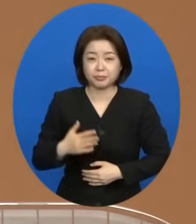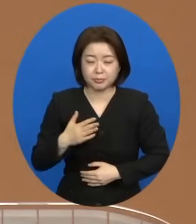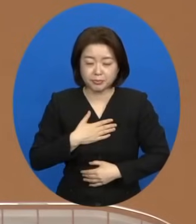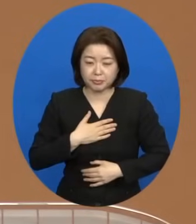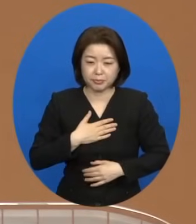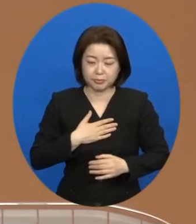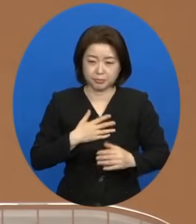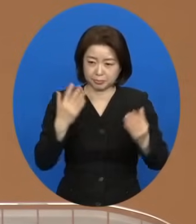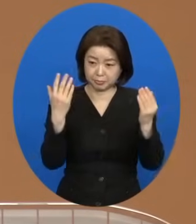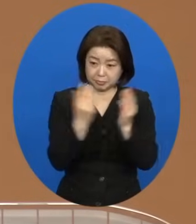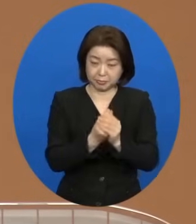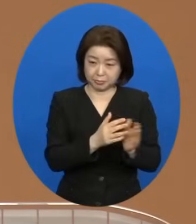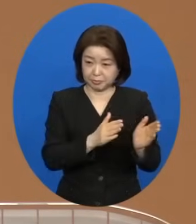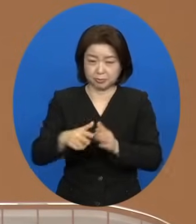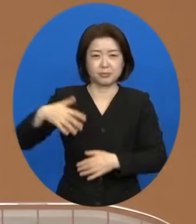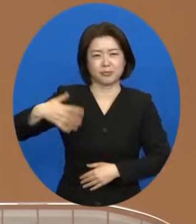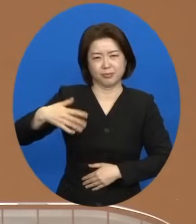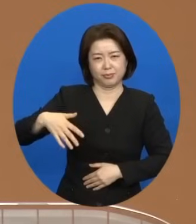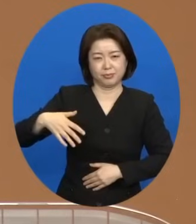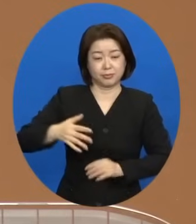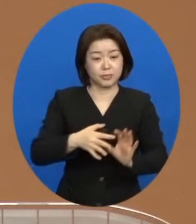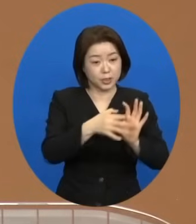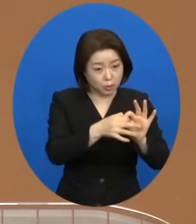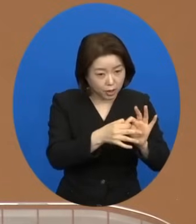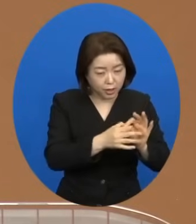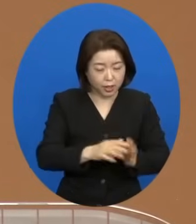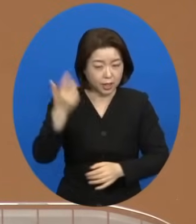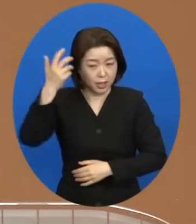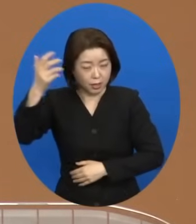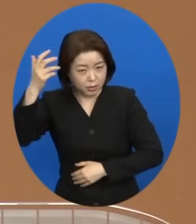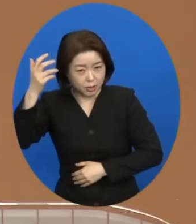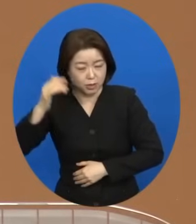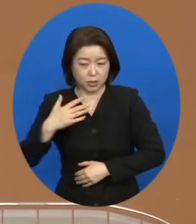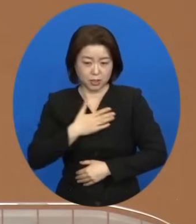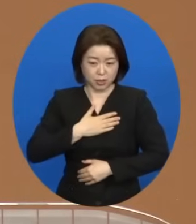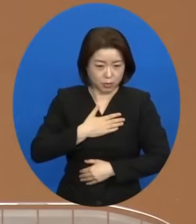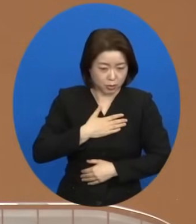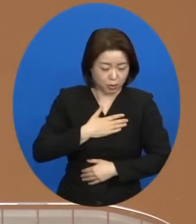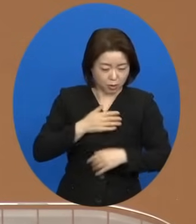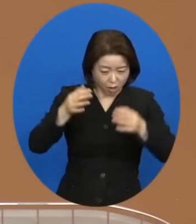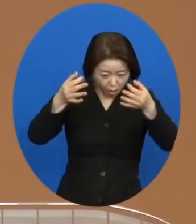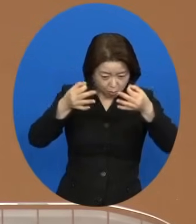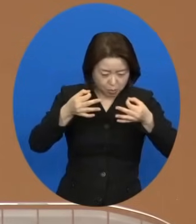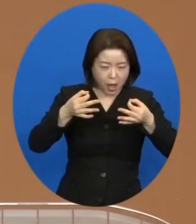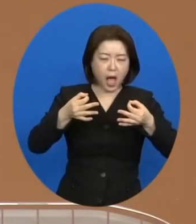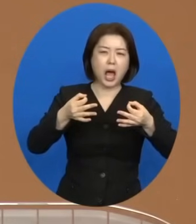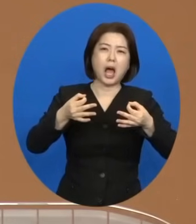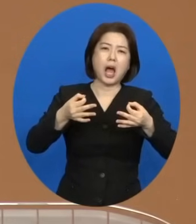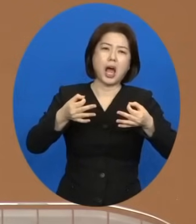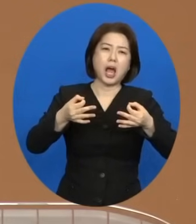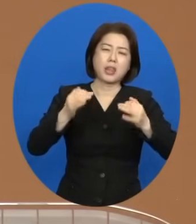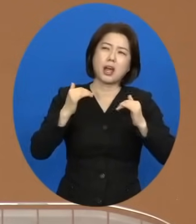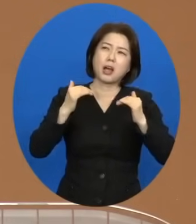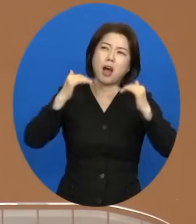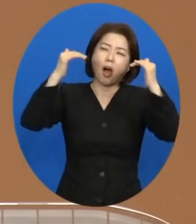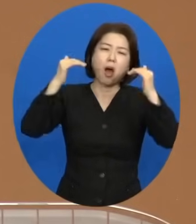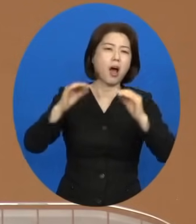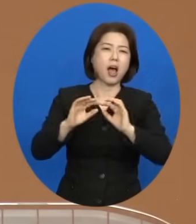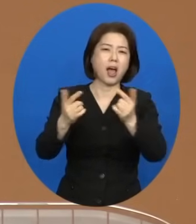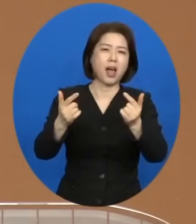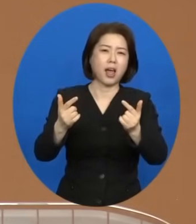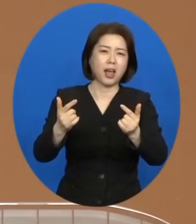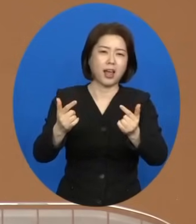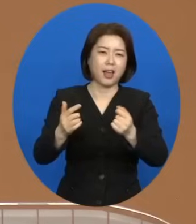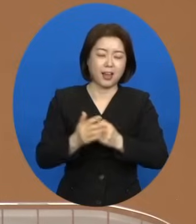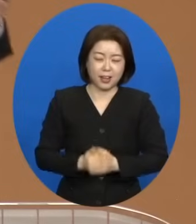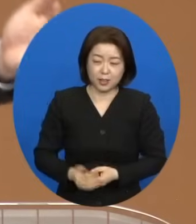성숙하지 못하거나 관계적인 면이나 영적으로나 정서적으로나 아직 내가 성숙하지 못하거나 그거를 깨닫고